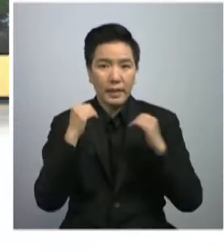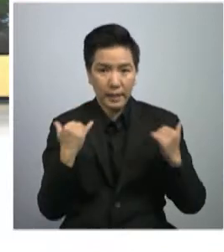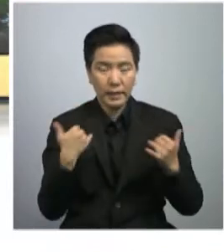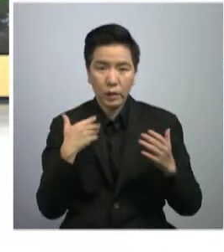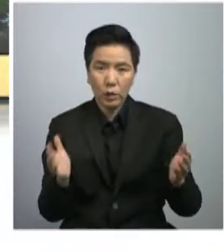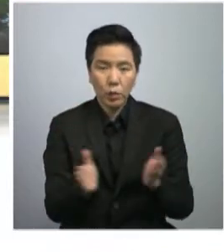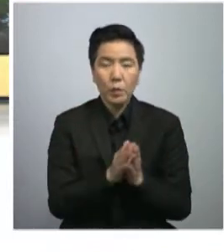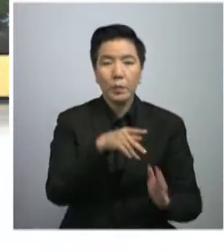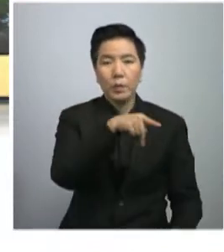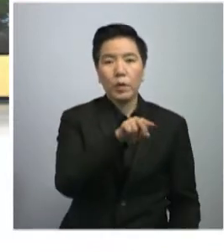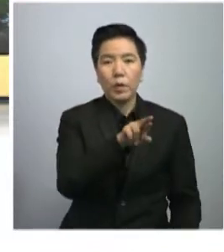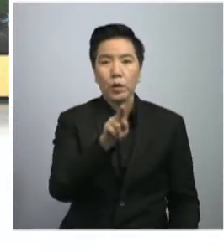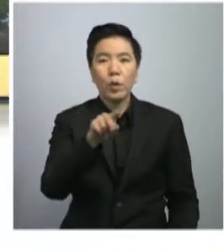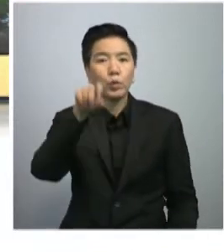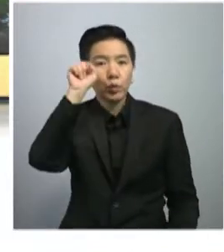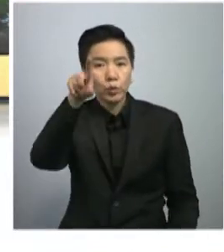ตอบกลับขอความร่วมมือพี่น้องประชาชนด้วยนะครับในการที่จะร่วมมือกันกับมาตรการที่ประกาศออกมาในขณะนี้ลงไปถึงพ.ร.ก.